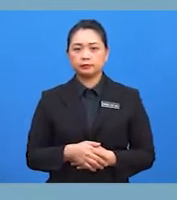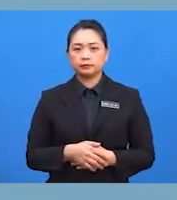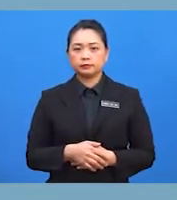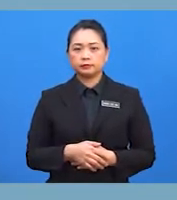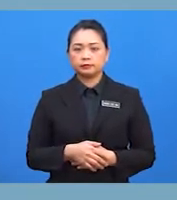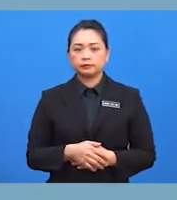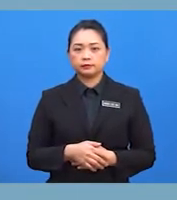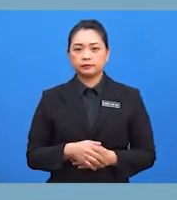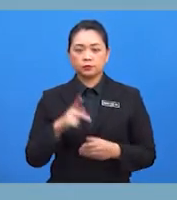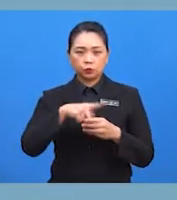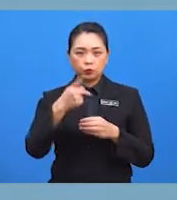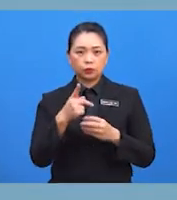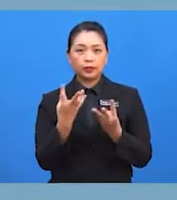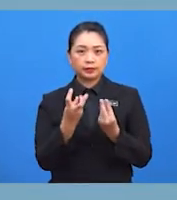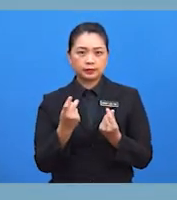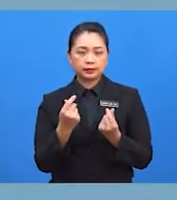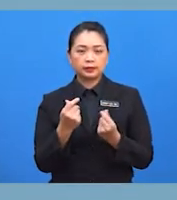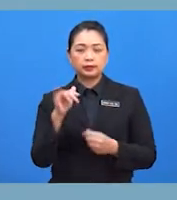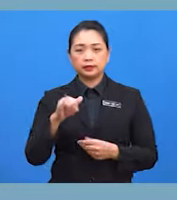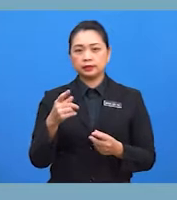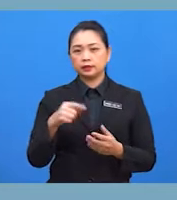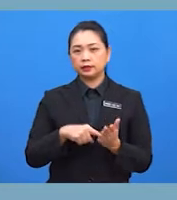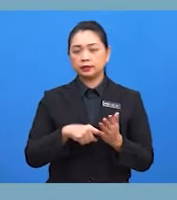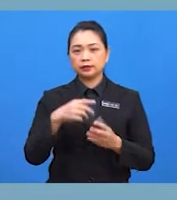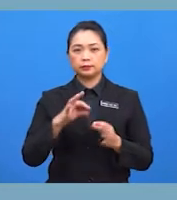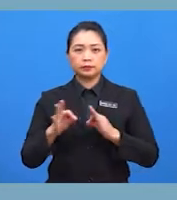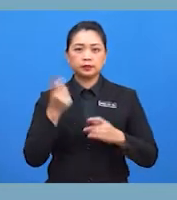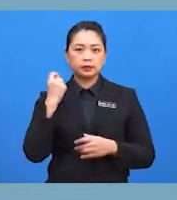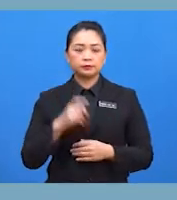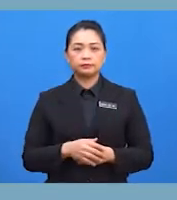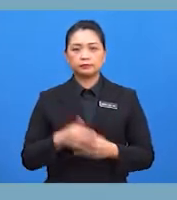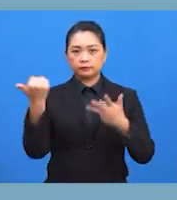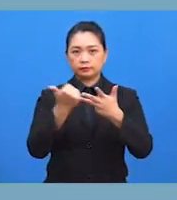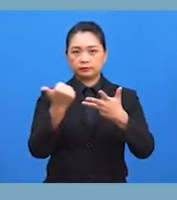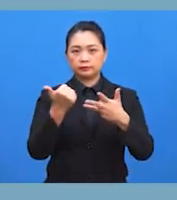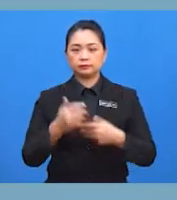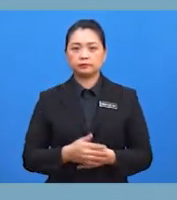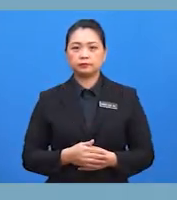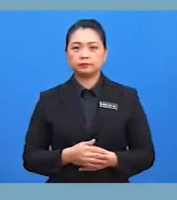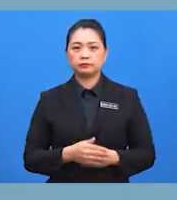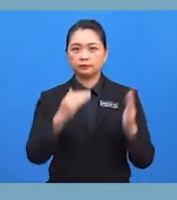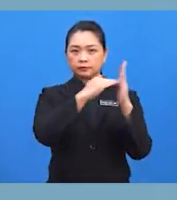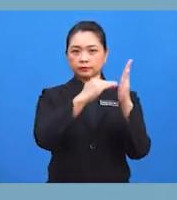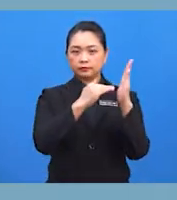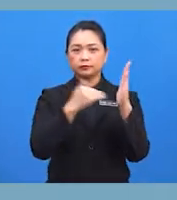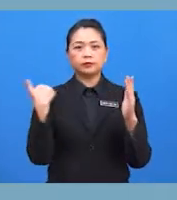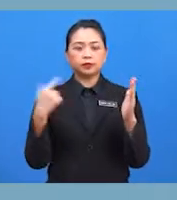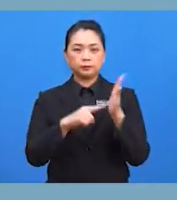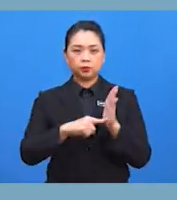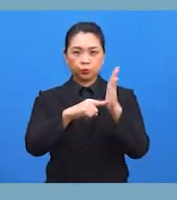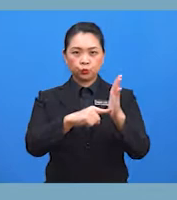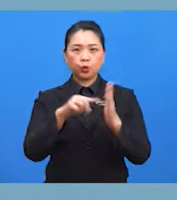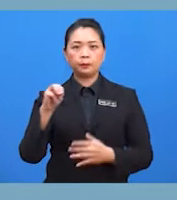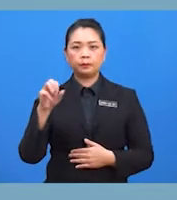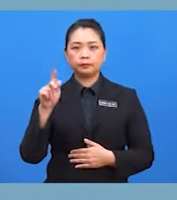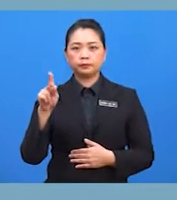kasar yang telah diterangkan pada awal forum tadi. Soalan yang keempat. Berikut merupakan